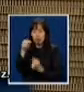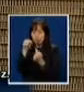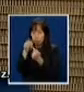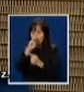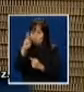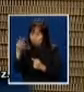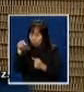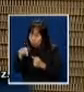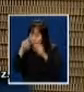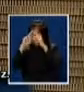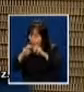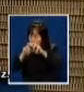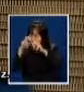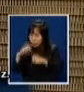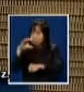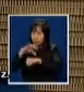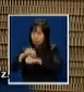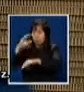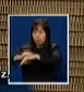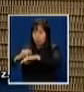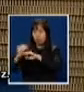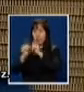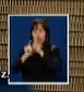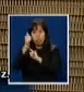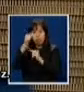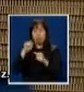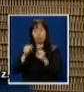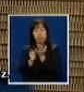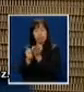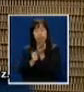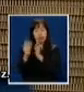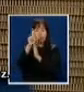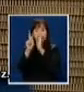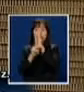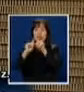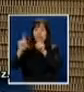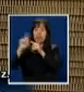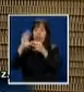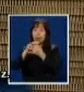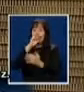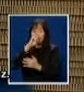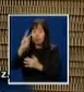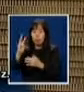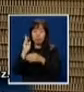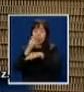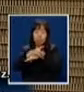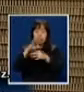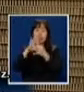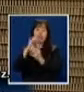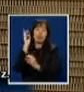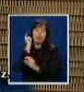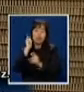ดีซึ่งทั้งหมดนี้อาจจะต้องไปเกี่ยวข้องกับการขอแก้ไขกฎหมายอยู่หลายฉบับนะครับเพิ่มเติมไม่ว่าจะเป็นกฎหมายข้อมูลข่าวสาร